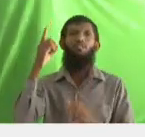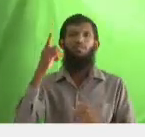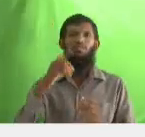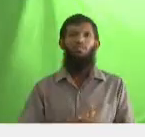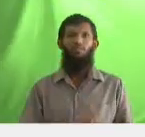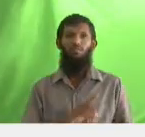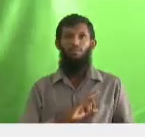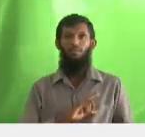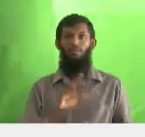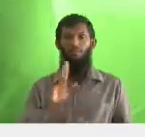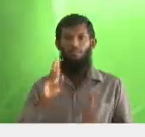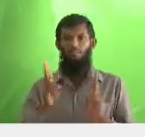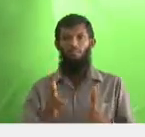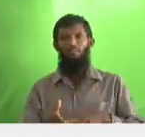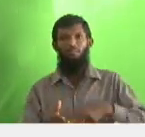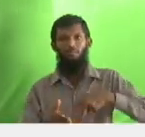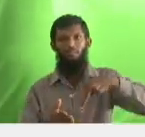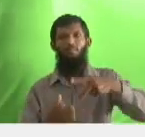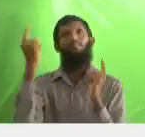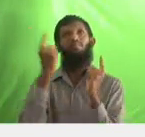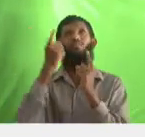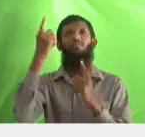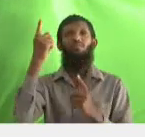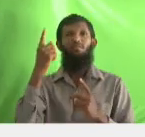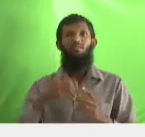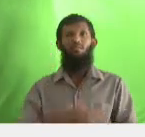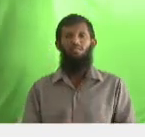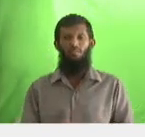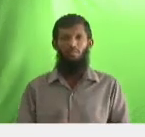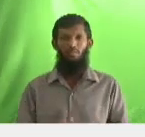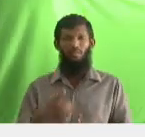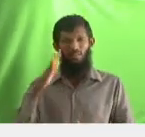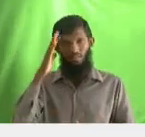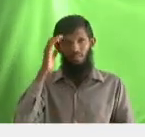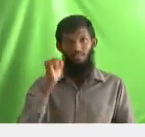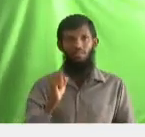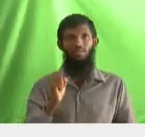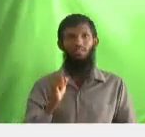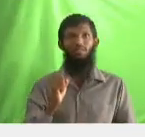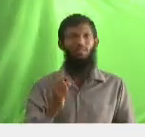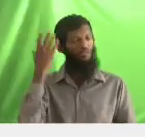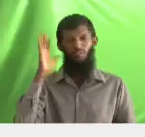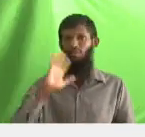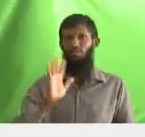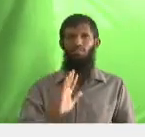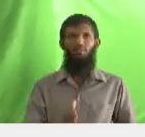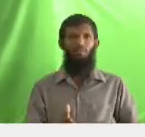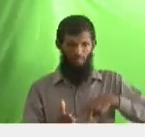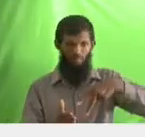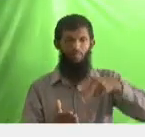going to return to. Never become oblivious of the fact that you are going to return to the one who made